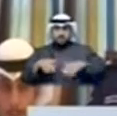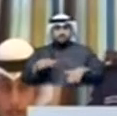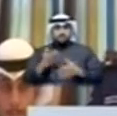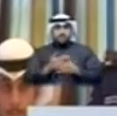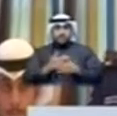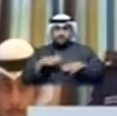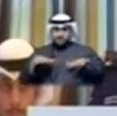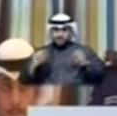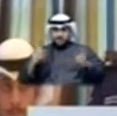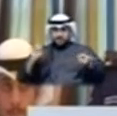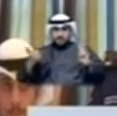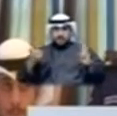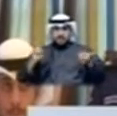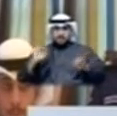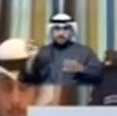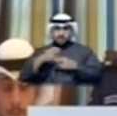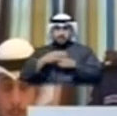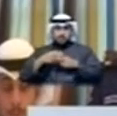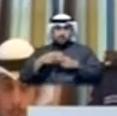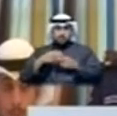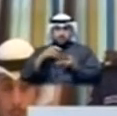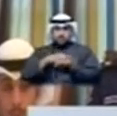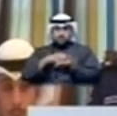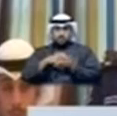مرت فيها دولتنا الحبيبة،